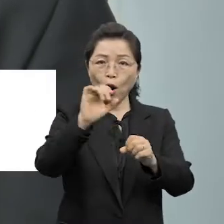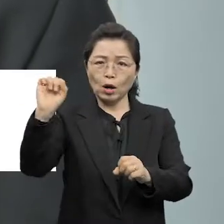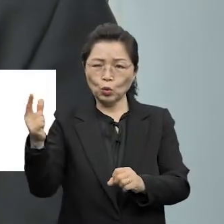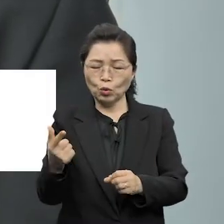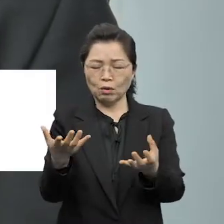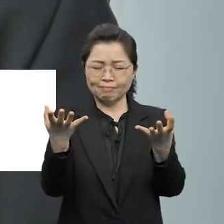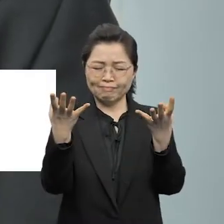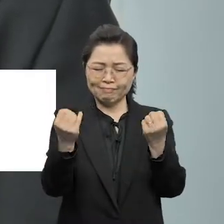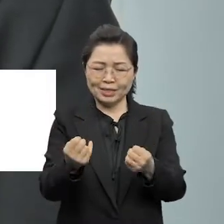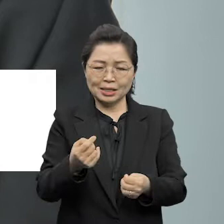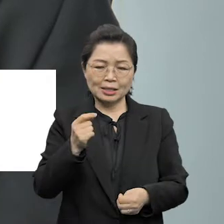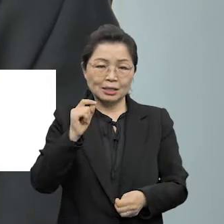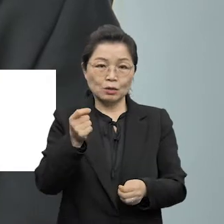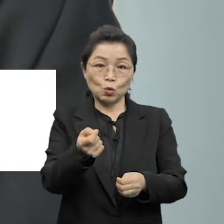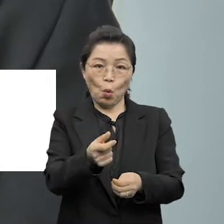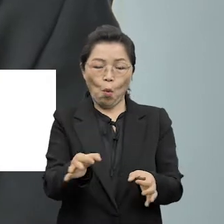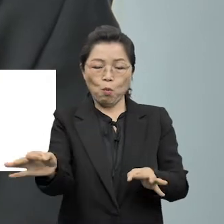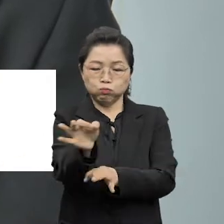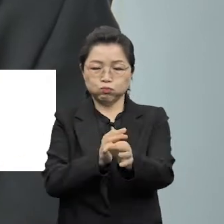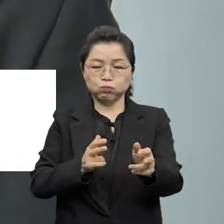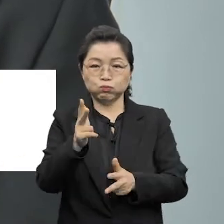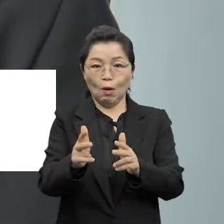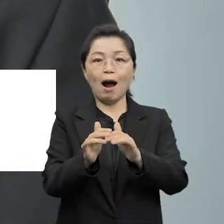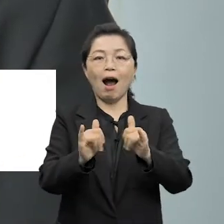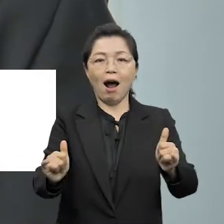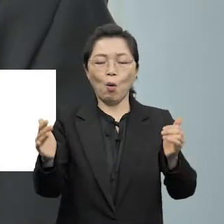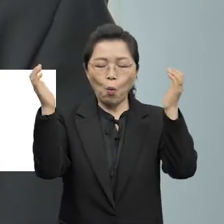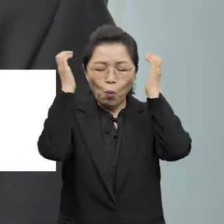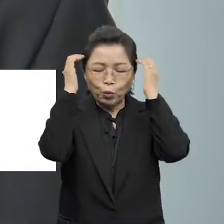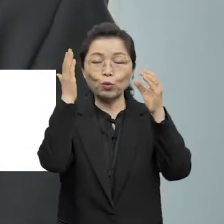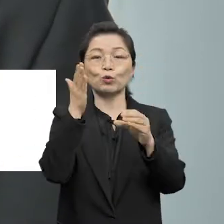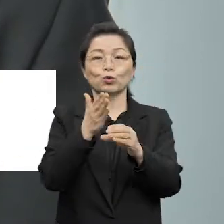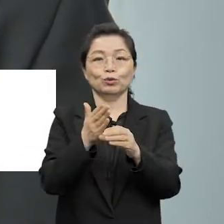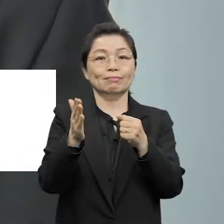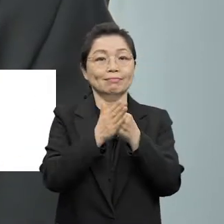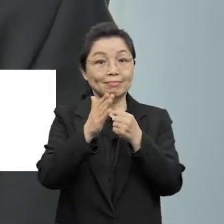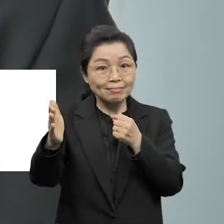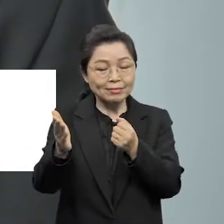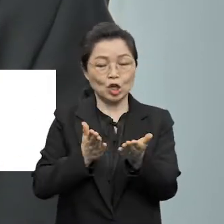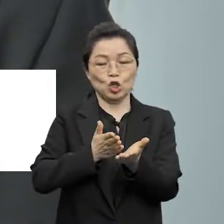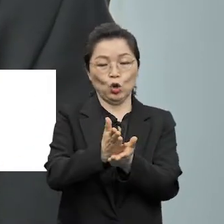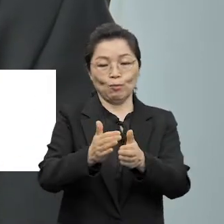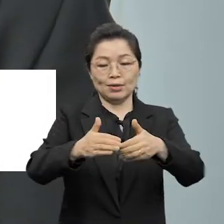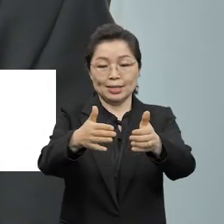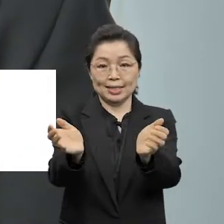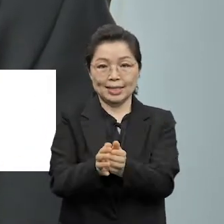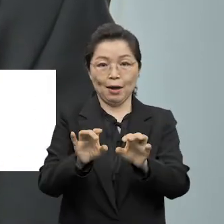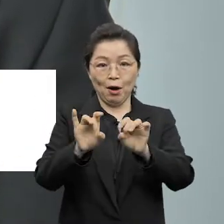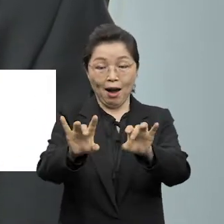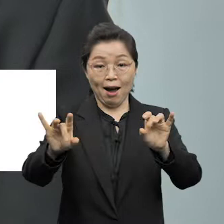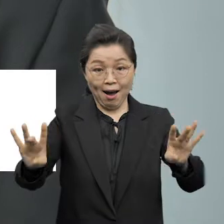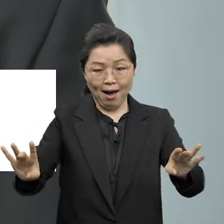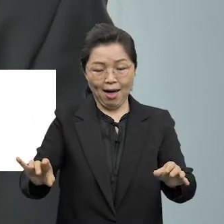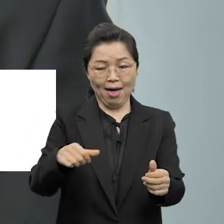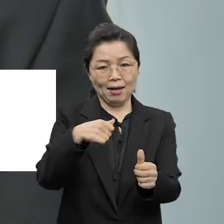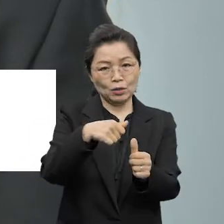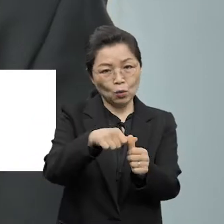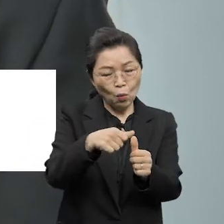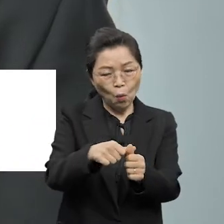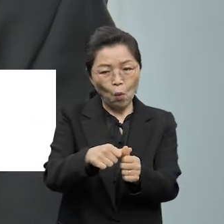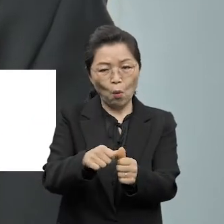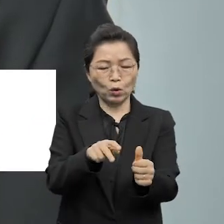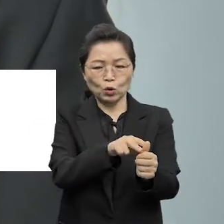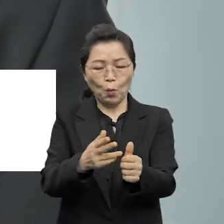코로나19로 많은 소상공인들이 어려움을 겪고 있습니다. 따라서 우리 시는 전문가들의 분야별 컨설팅과 정보